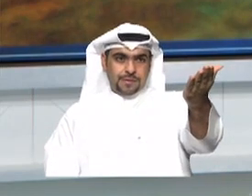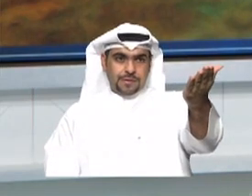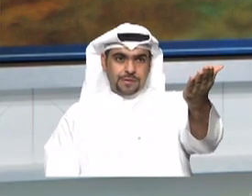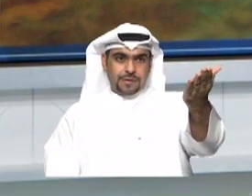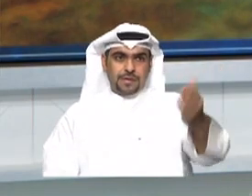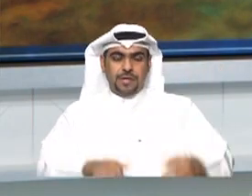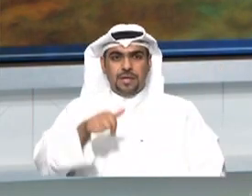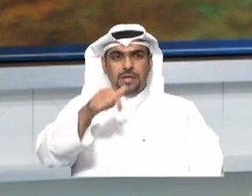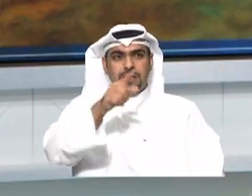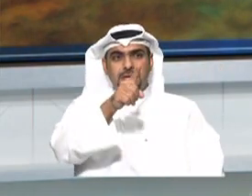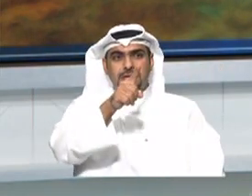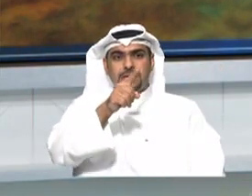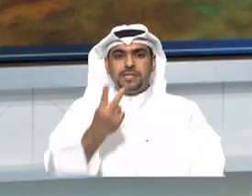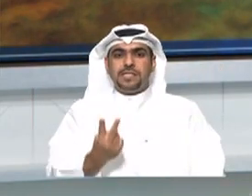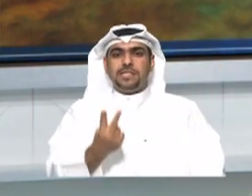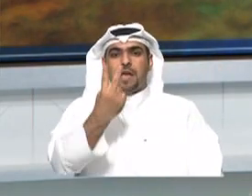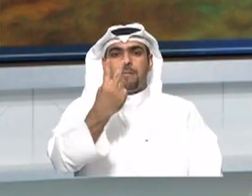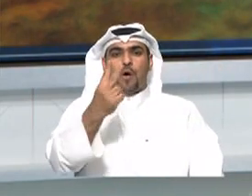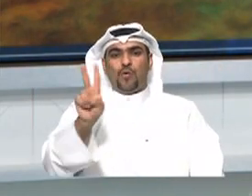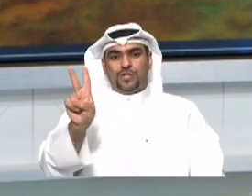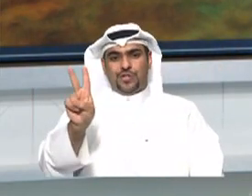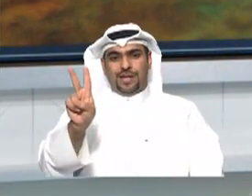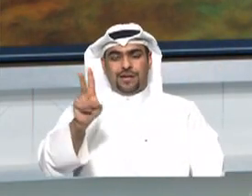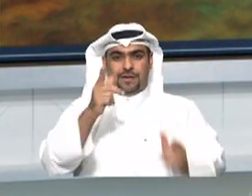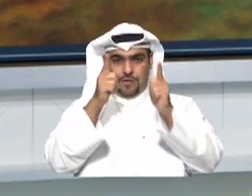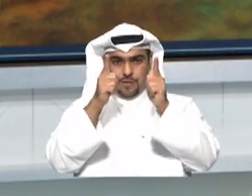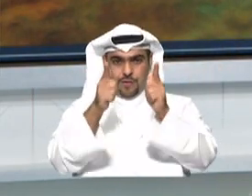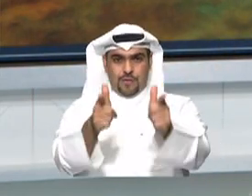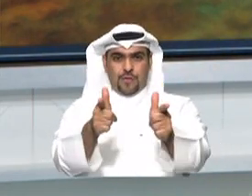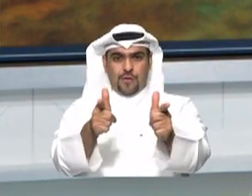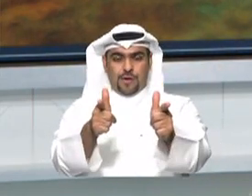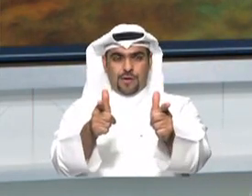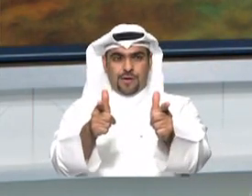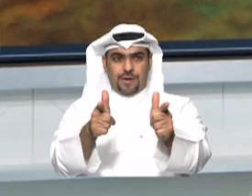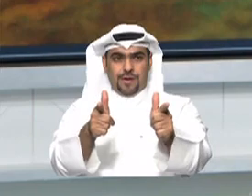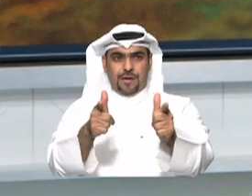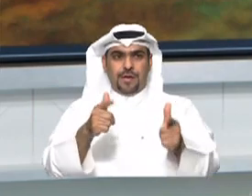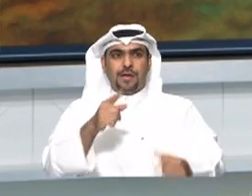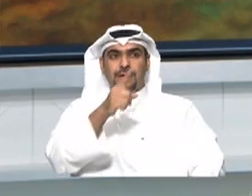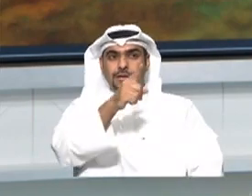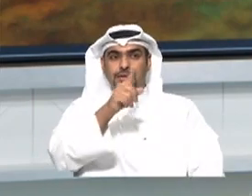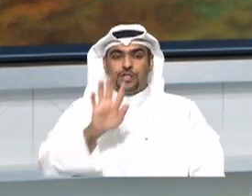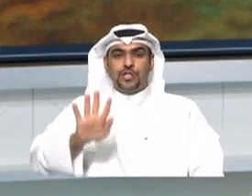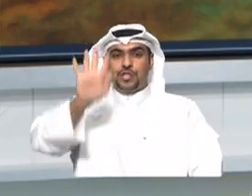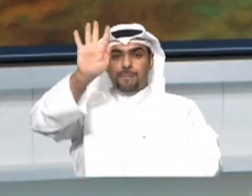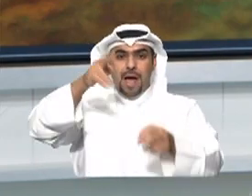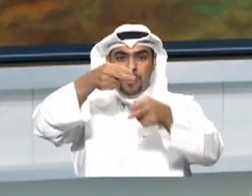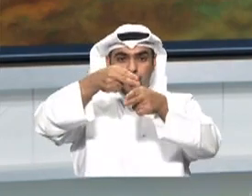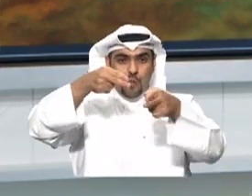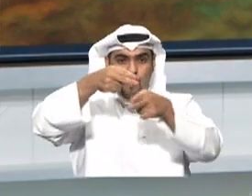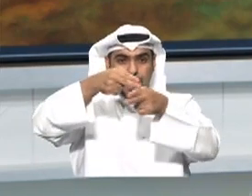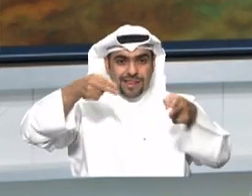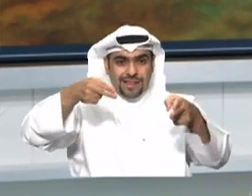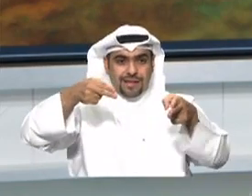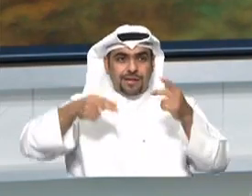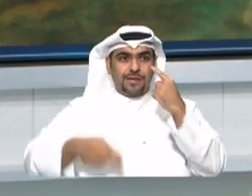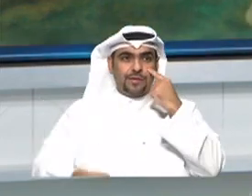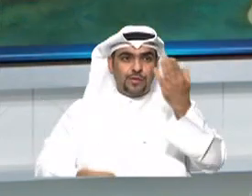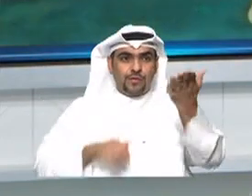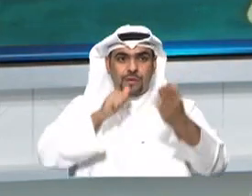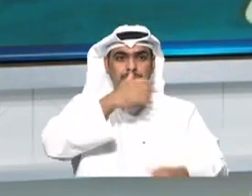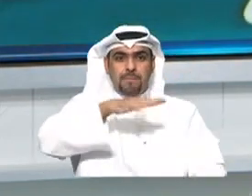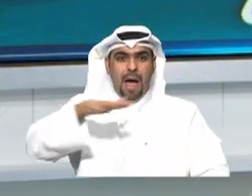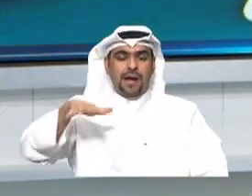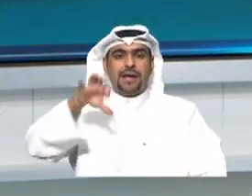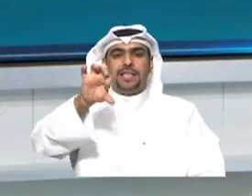مدينة الكويت قد تصل إلى 27 درجة مئوية. زرنا الشمالية واربا وبيان وفيلتشا ما بين 26 إلى 29